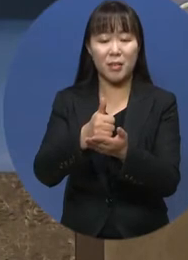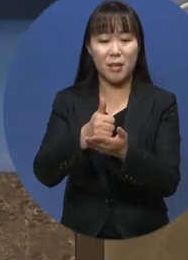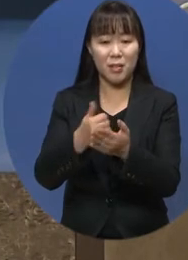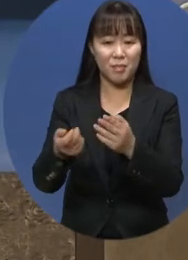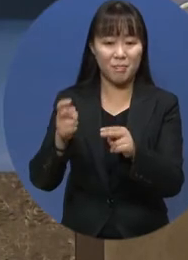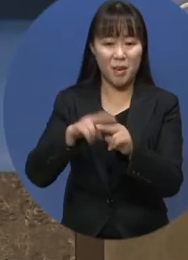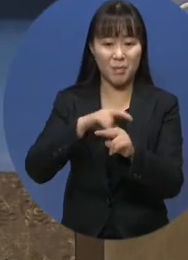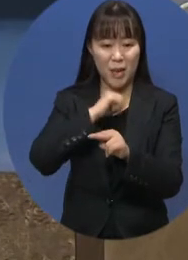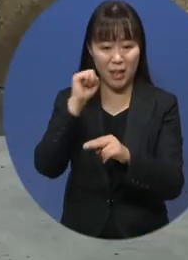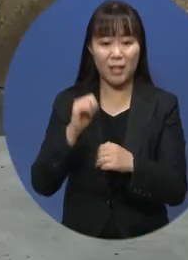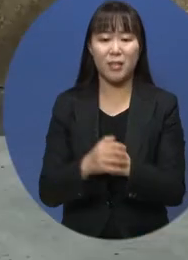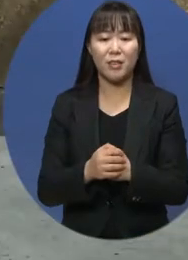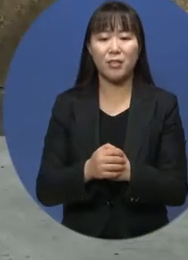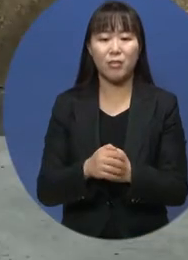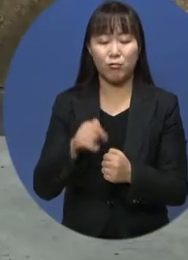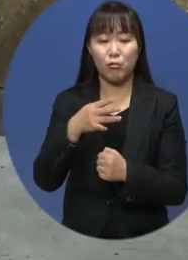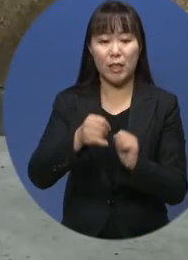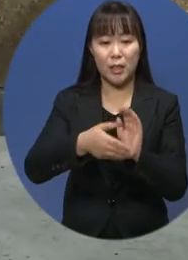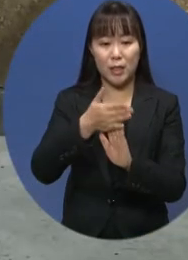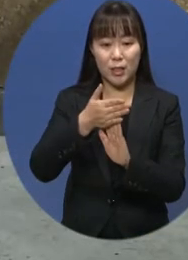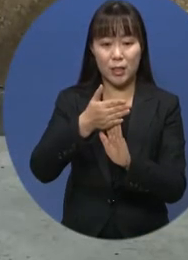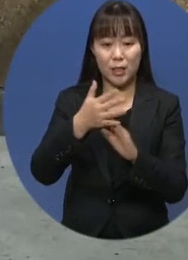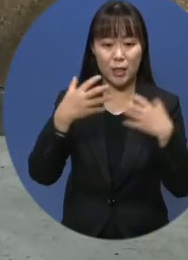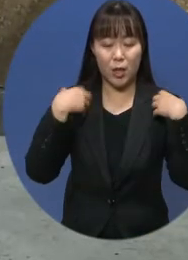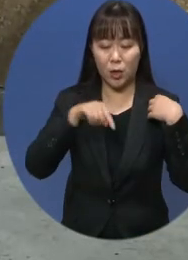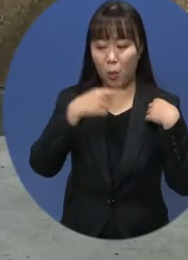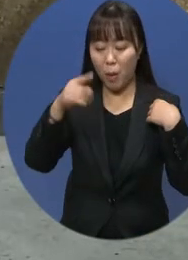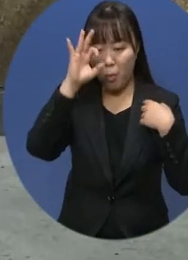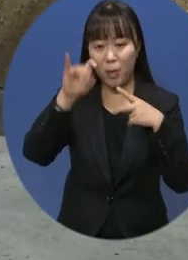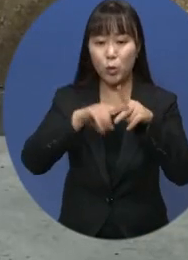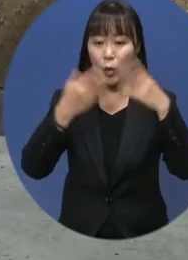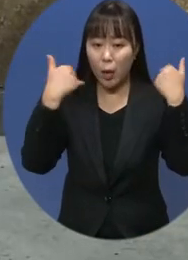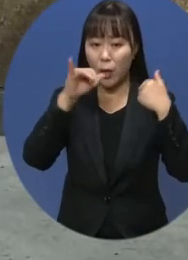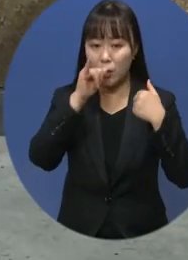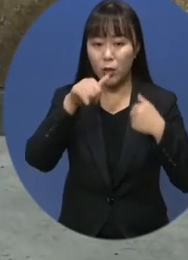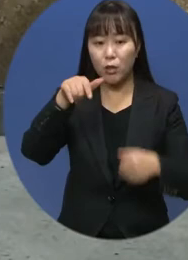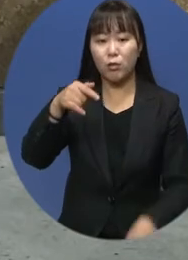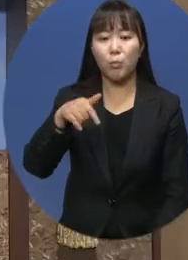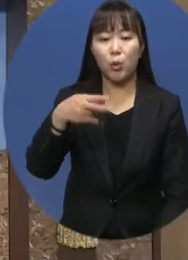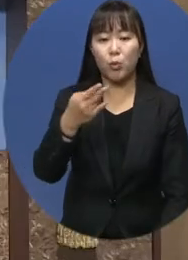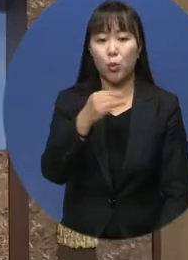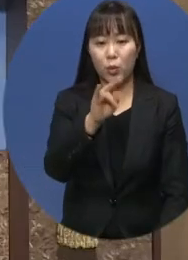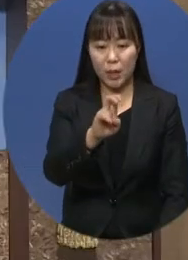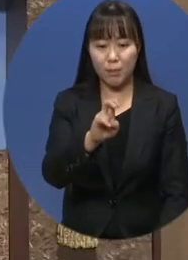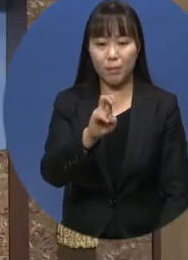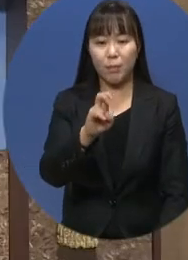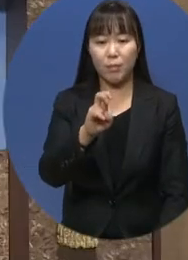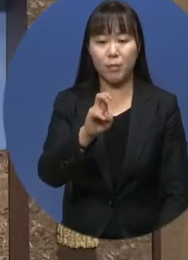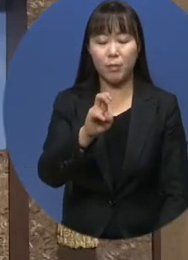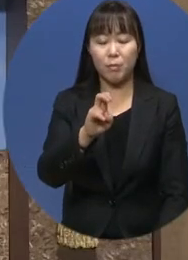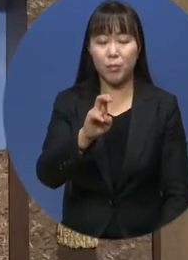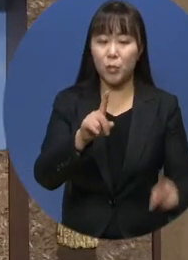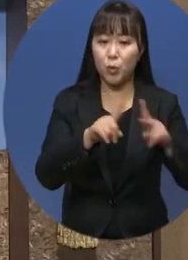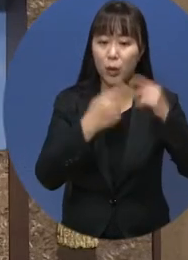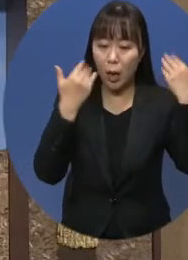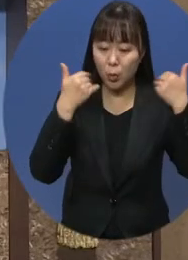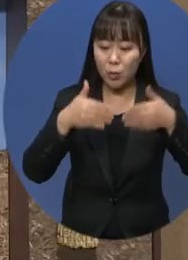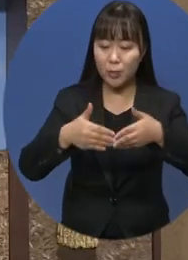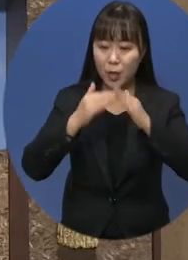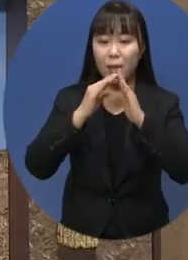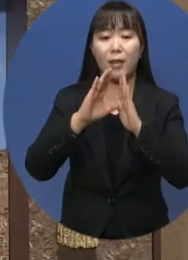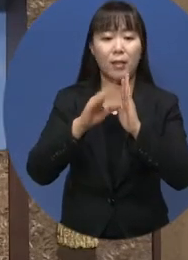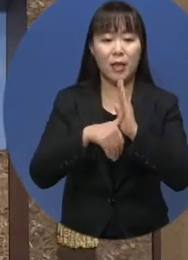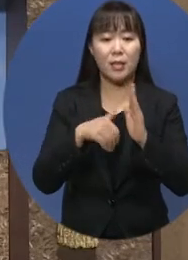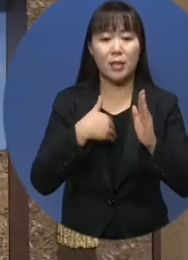계셨는데 우리 구리시청 옆에 초등학교가 있어요 구리 적 옆에 도림 초등 학교라고 어이 학교가 생길 때